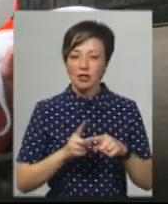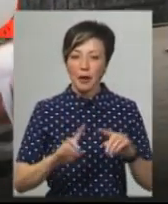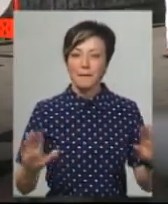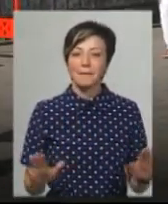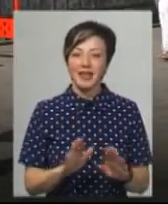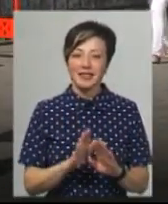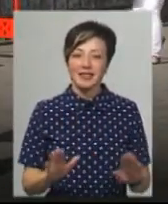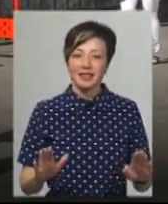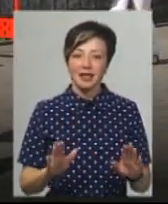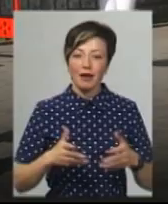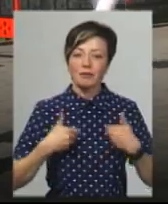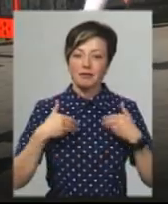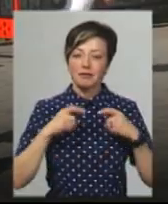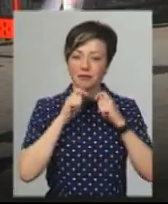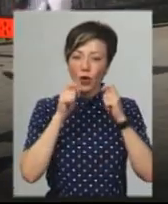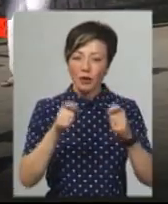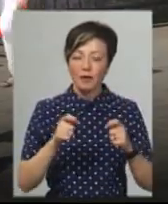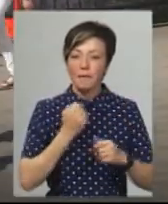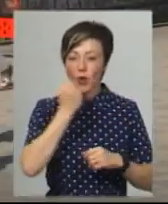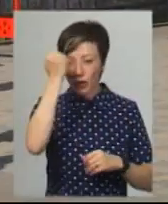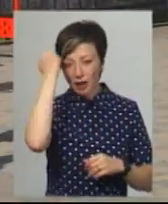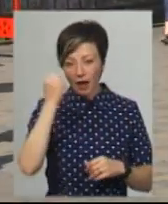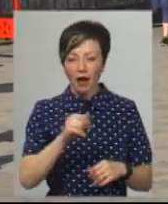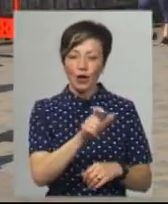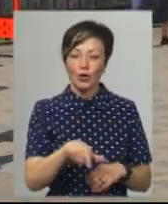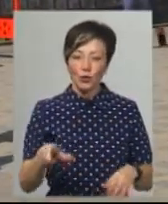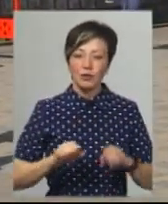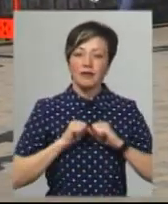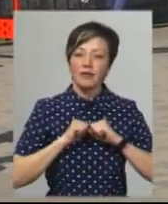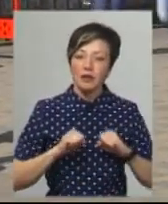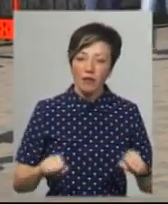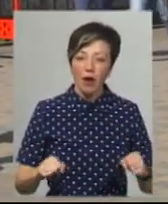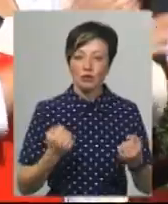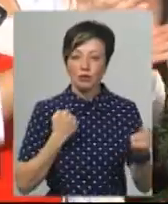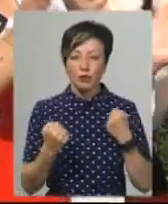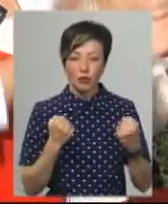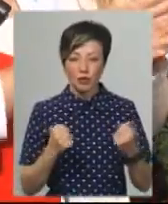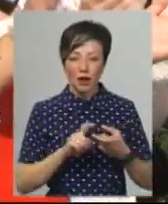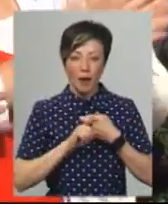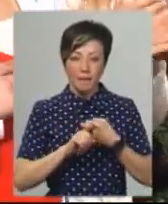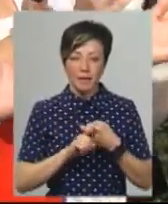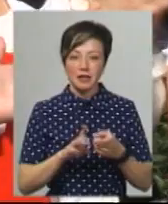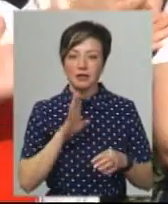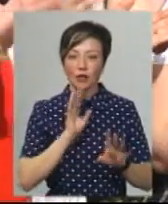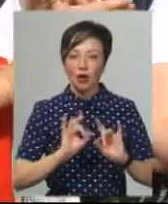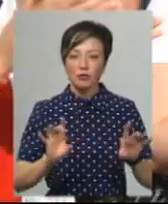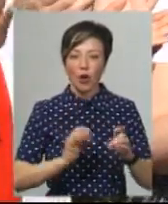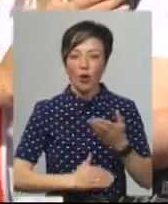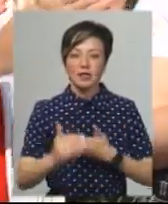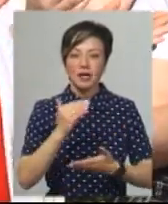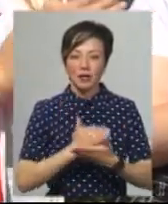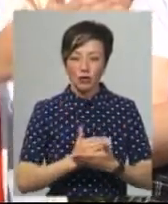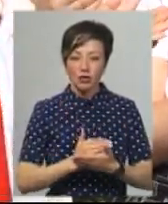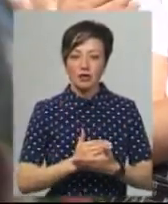така дань, подяка людям, які зараз відважно ось протистоять пандемії. Дівчина розповідає, остаточний варіант